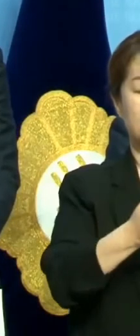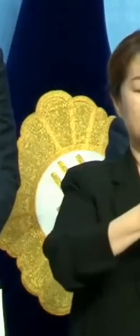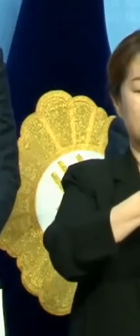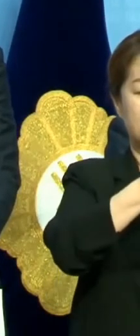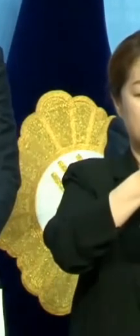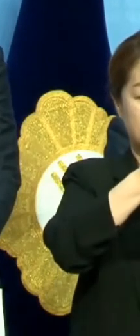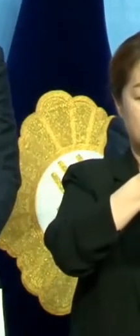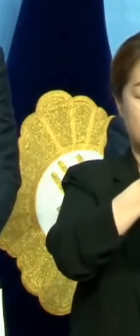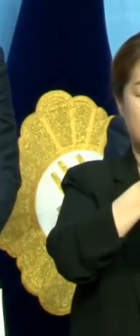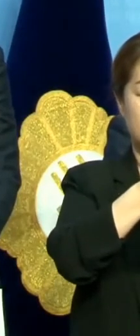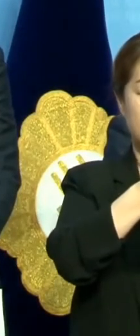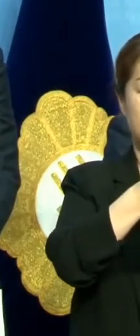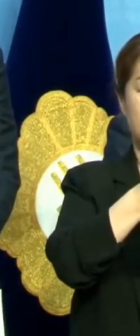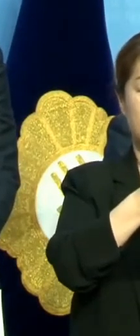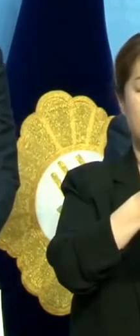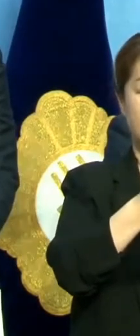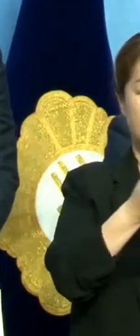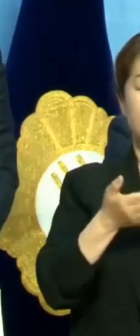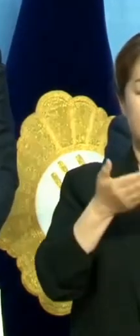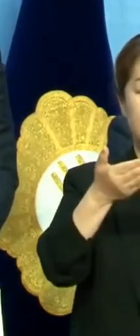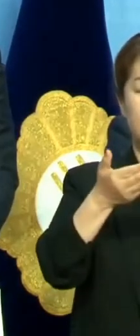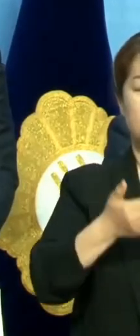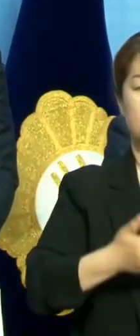약속을 할게.